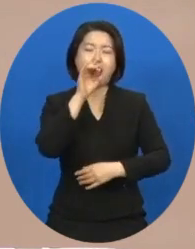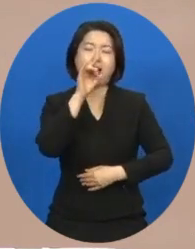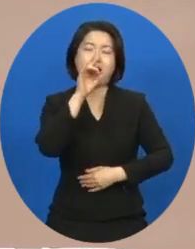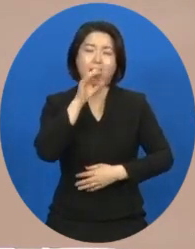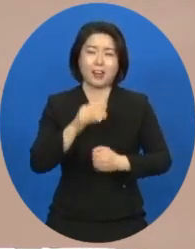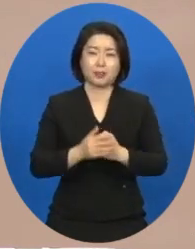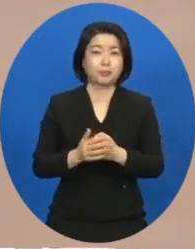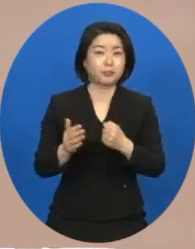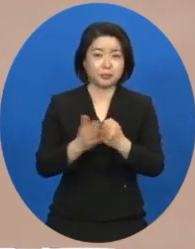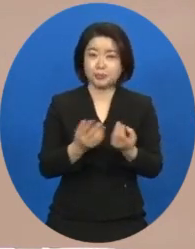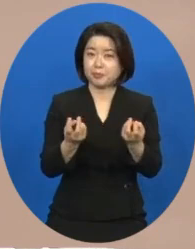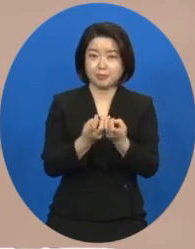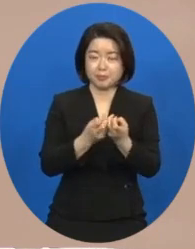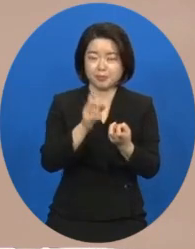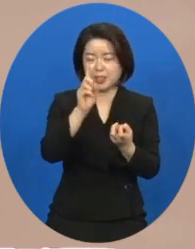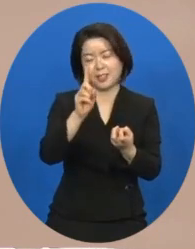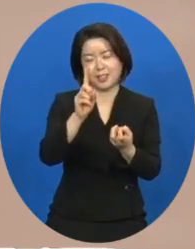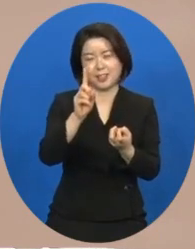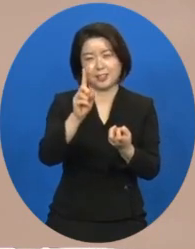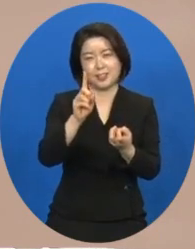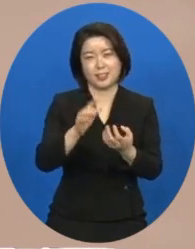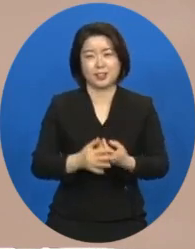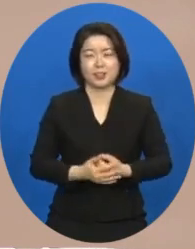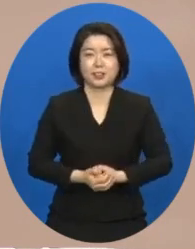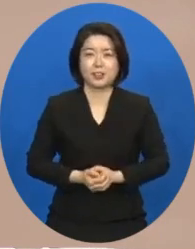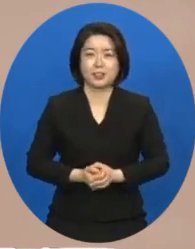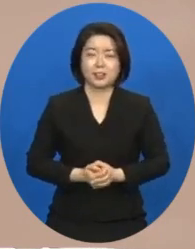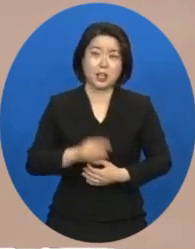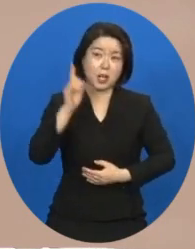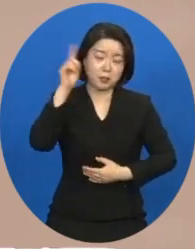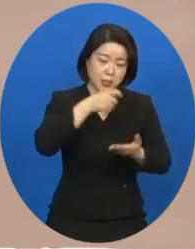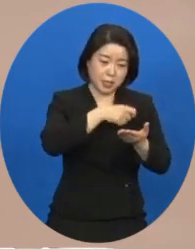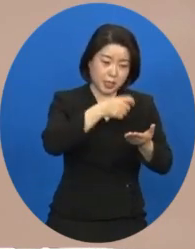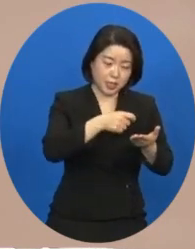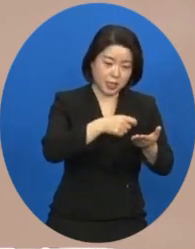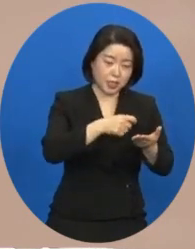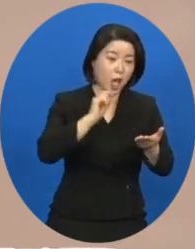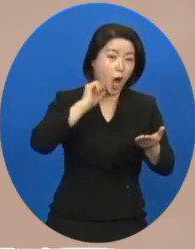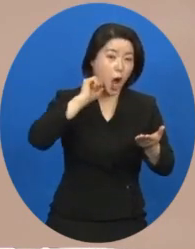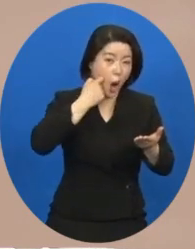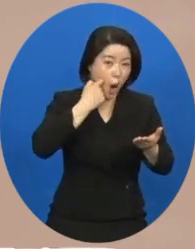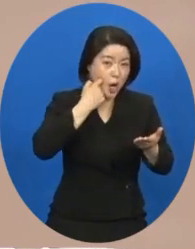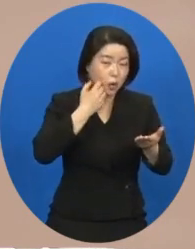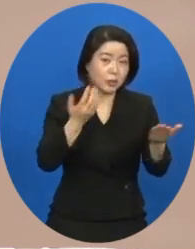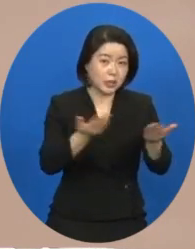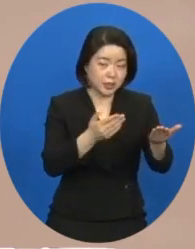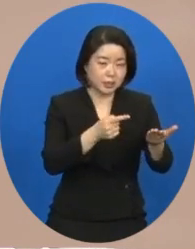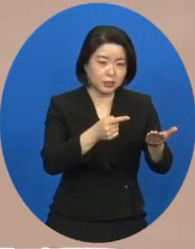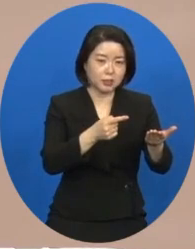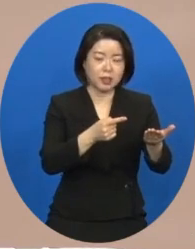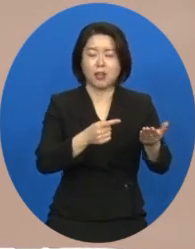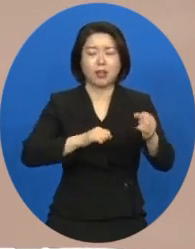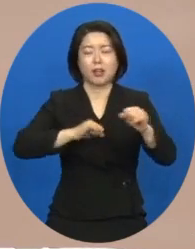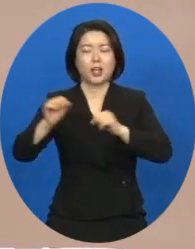그러니 방법은 하나밖에 없어요. 일기에 쓸 수 없는 일은 안 하는 거예요.